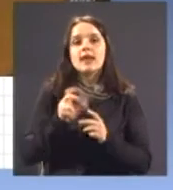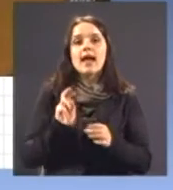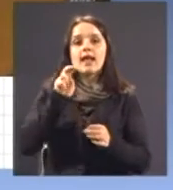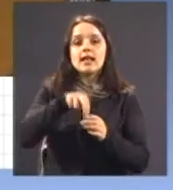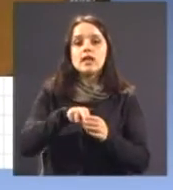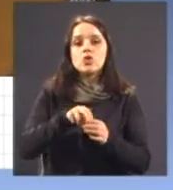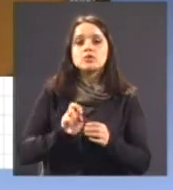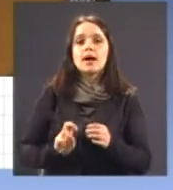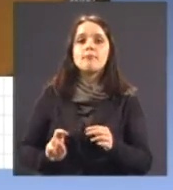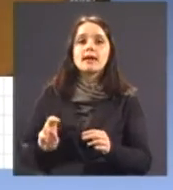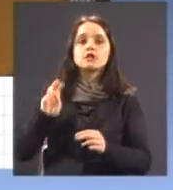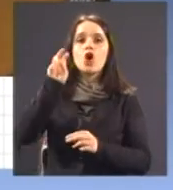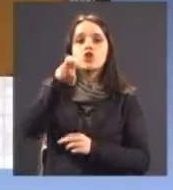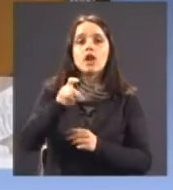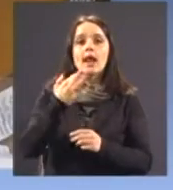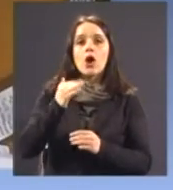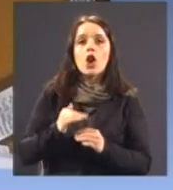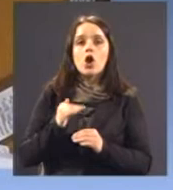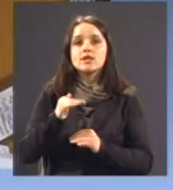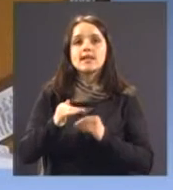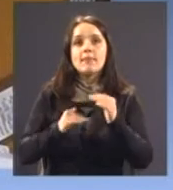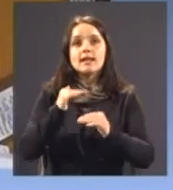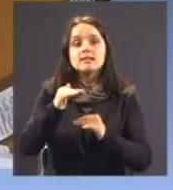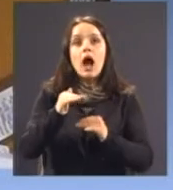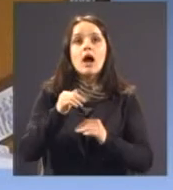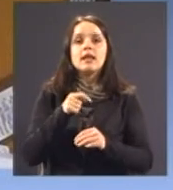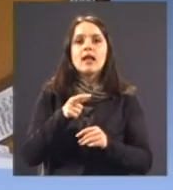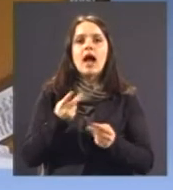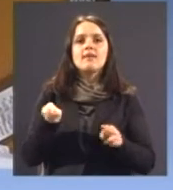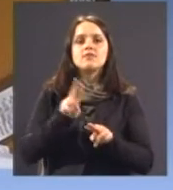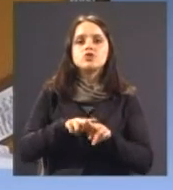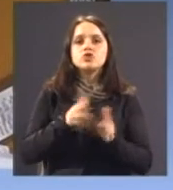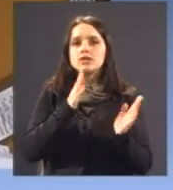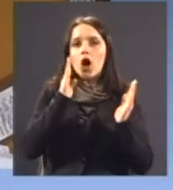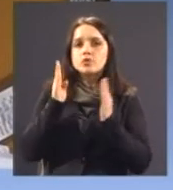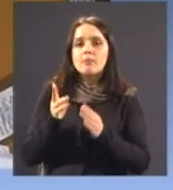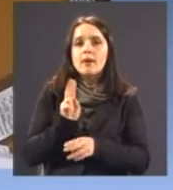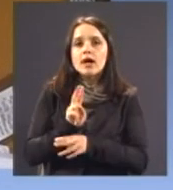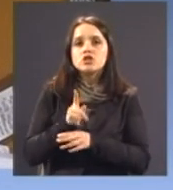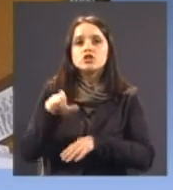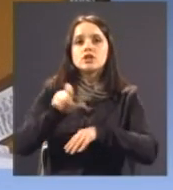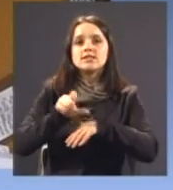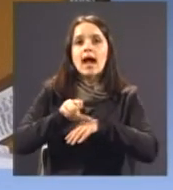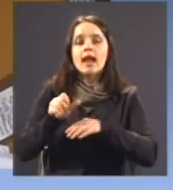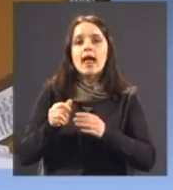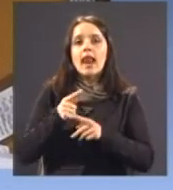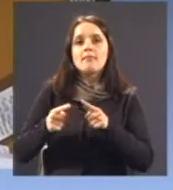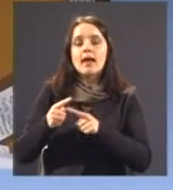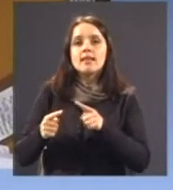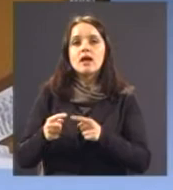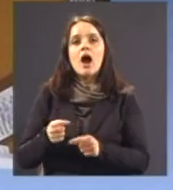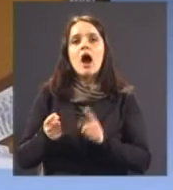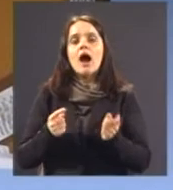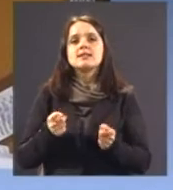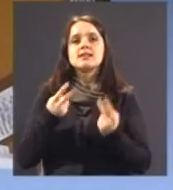nekoliko stepenica, da se najviše obraća pažnja na taj socijalni element inkluzije, po tome se zanemaruje dijete,